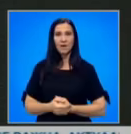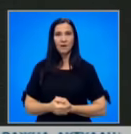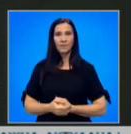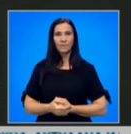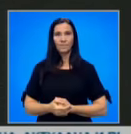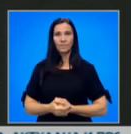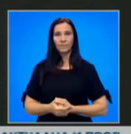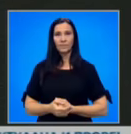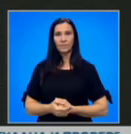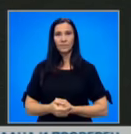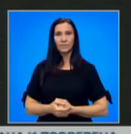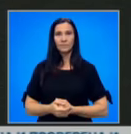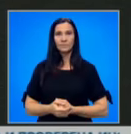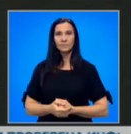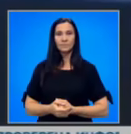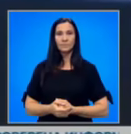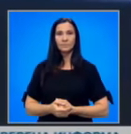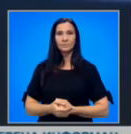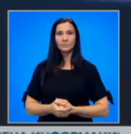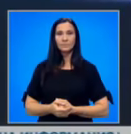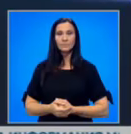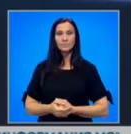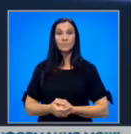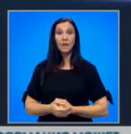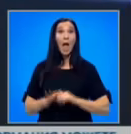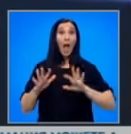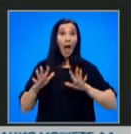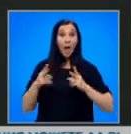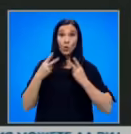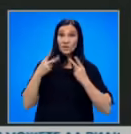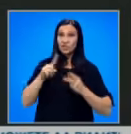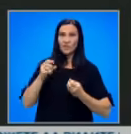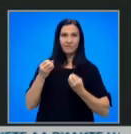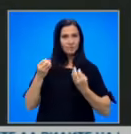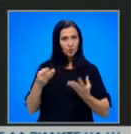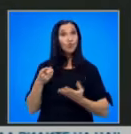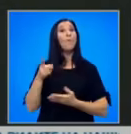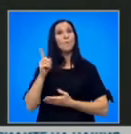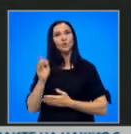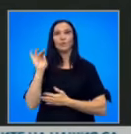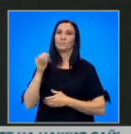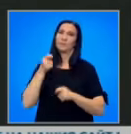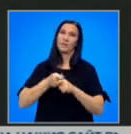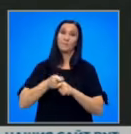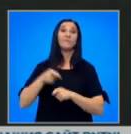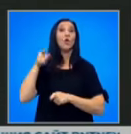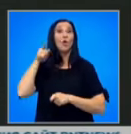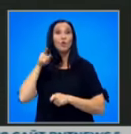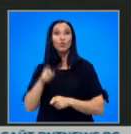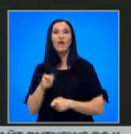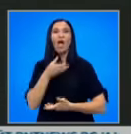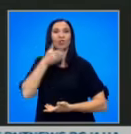impossibile, allora si può fare. Ако изглежда невъзможно, то може да бъде направено. Това е духът